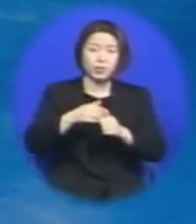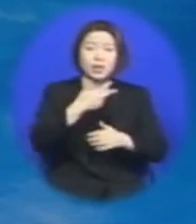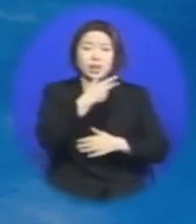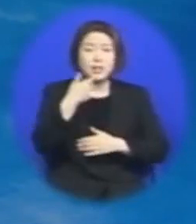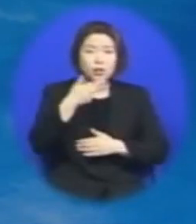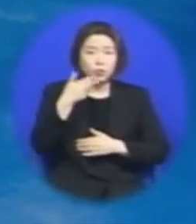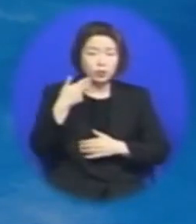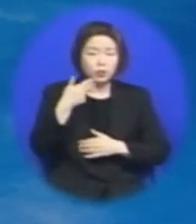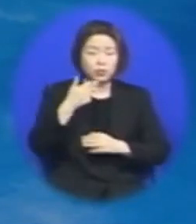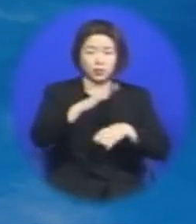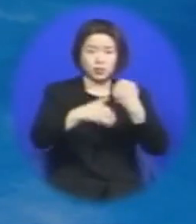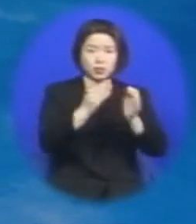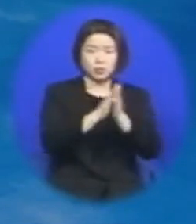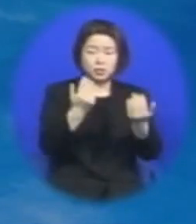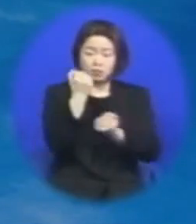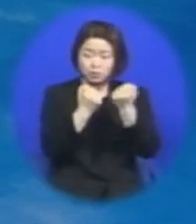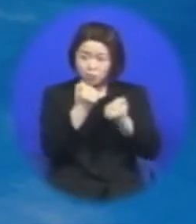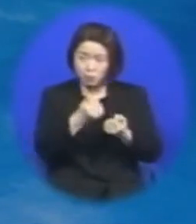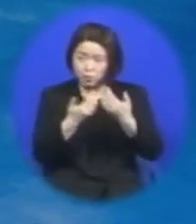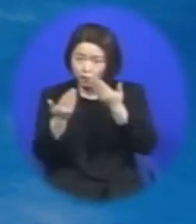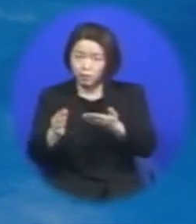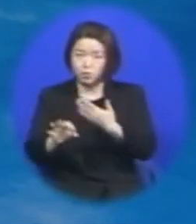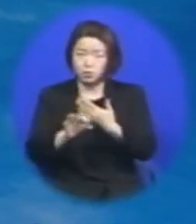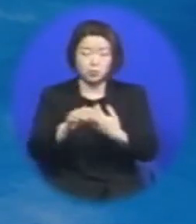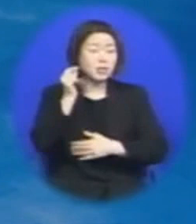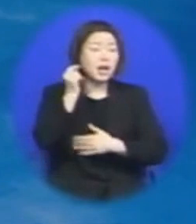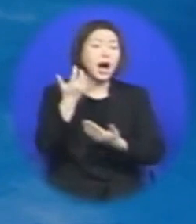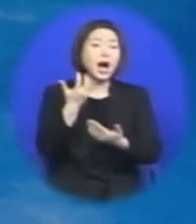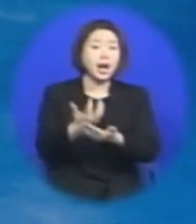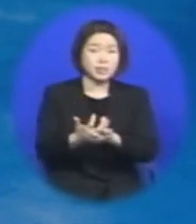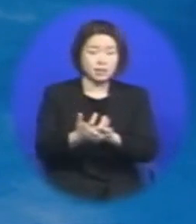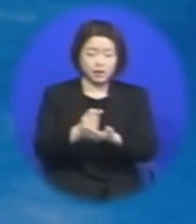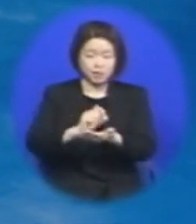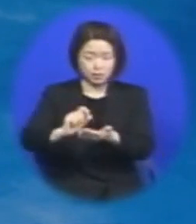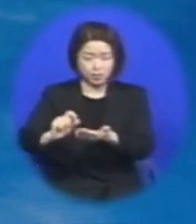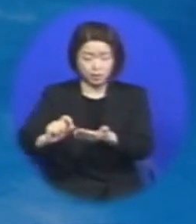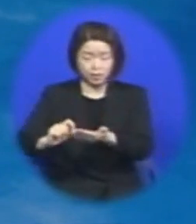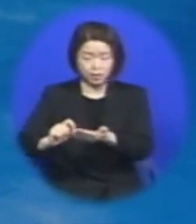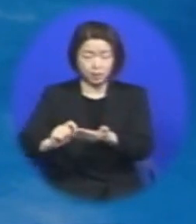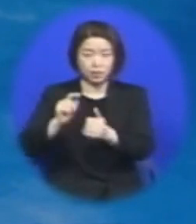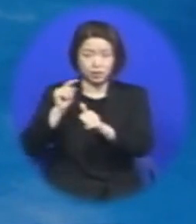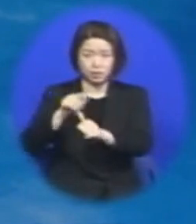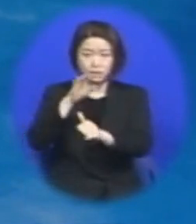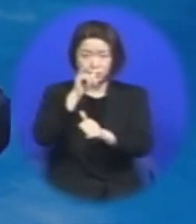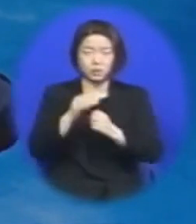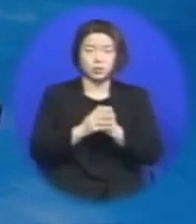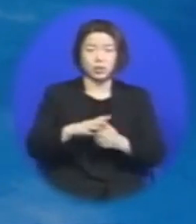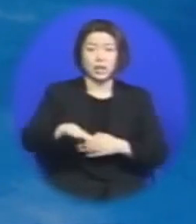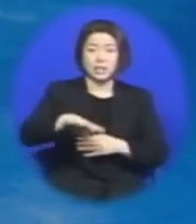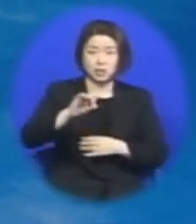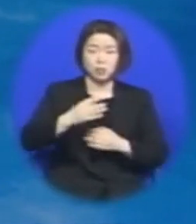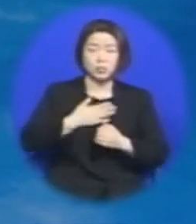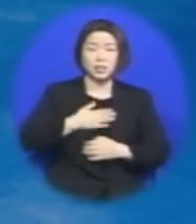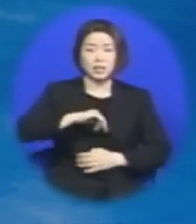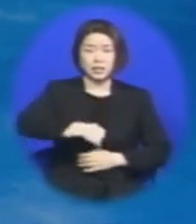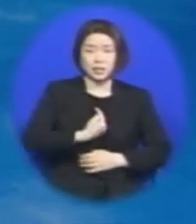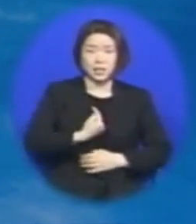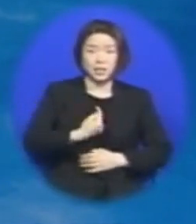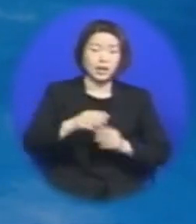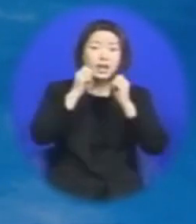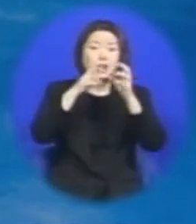성경에 설명을 해주면 그분이 이제 한자로 그것을 기록하여 나가는 겁 처음에는 자기가